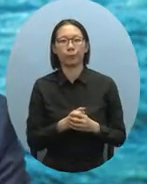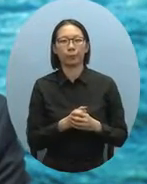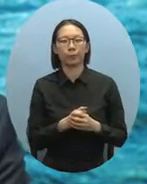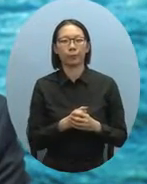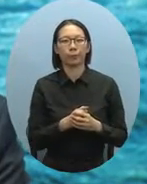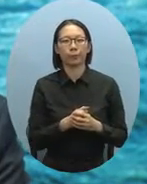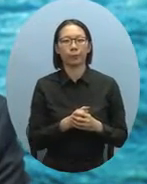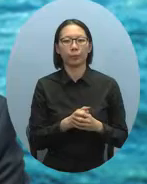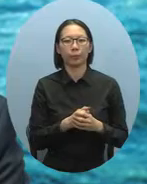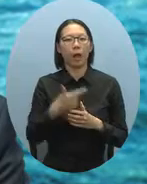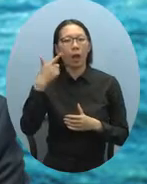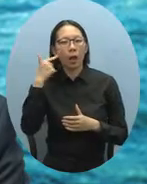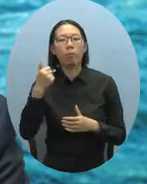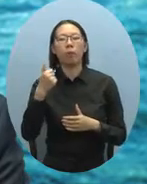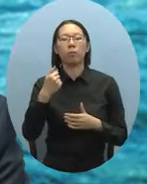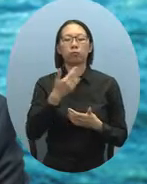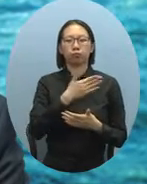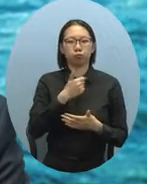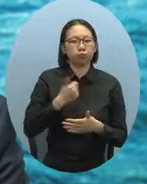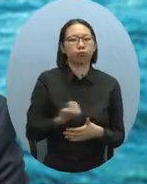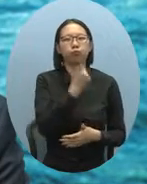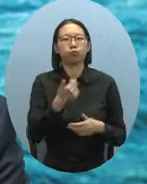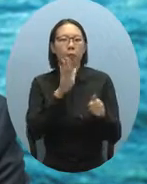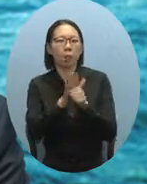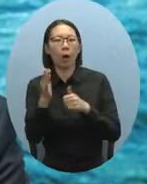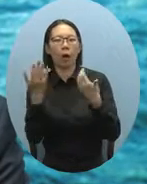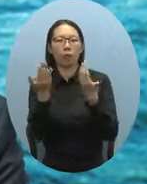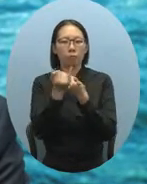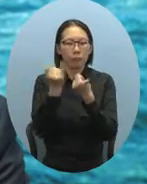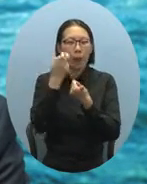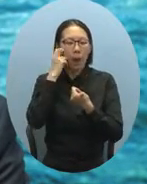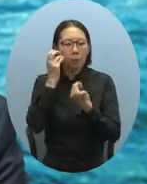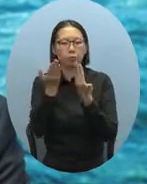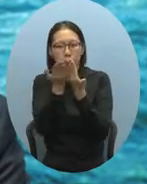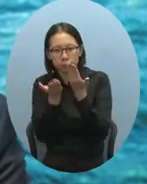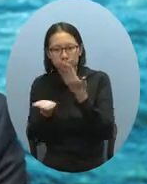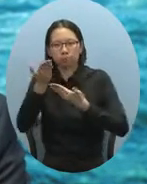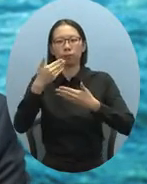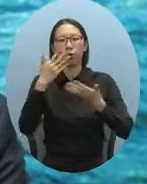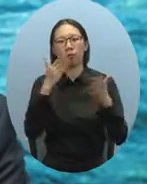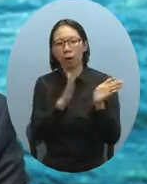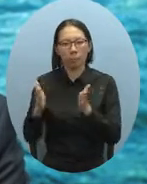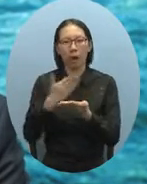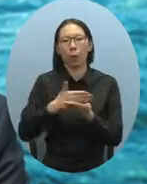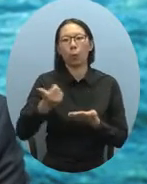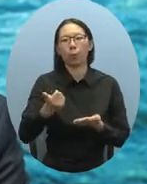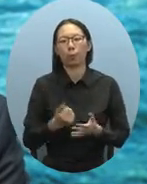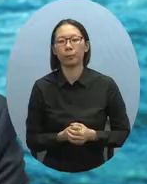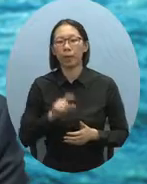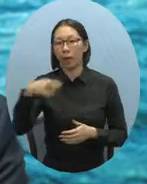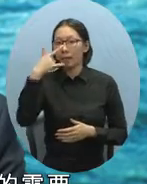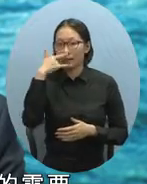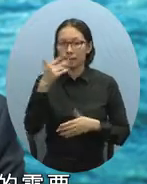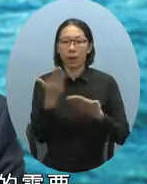致力是做好預案理順考生報讀和升學的安排。另外，新的考試時間